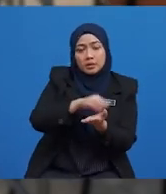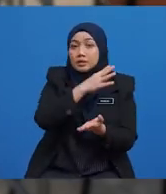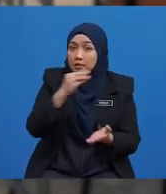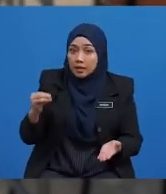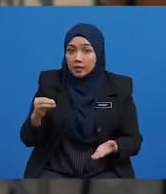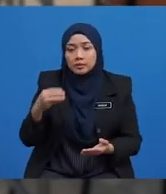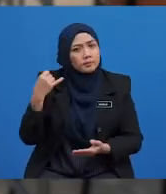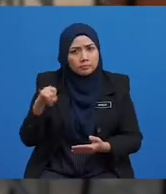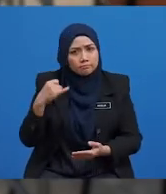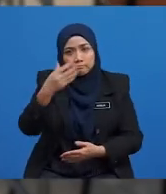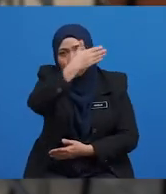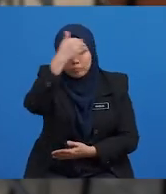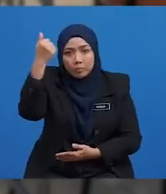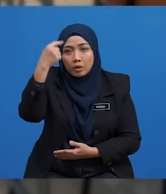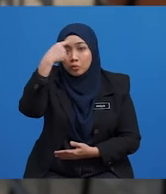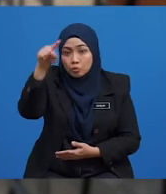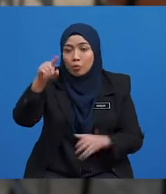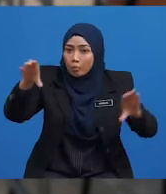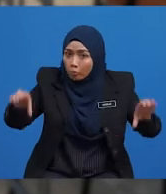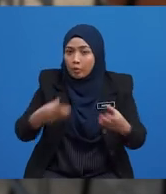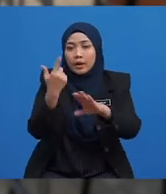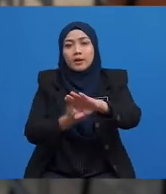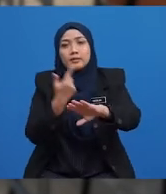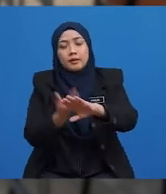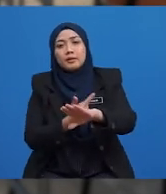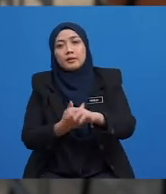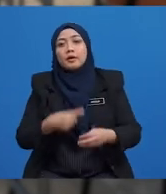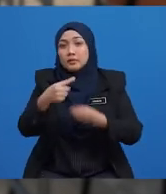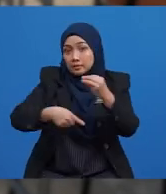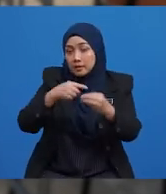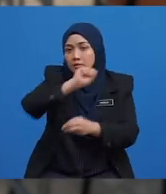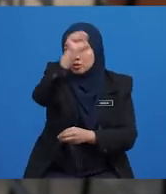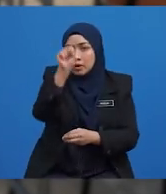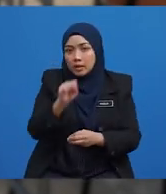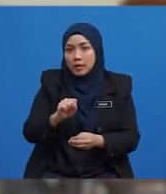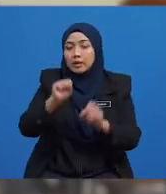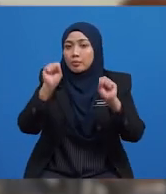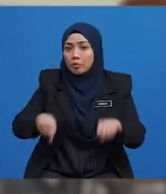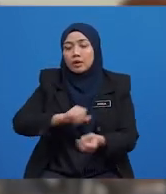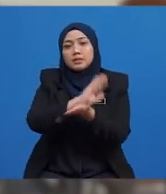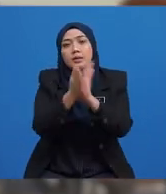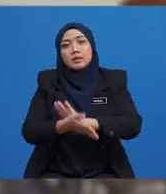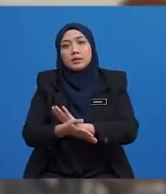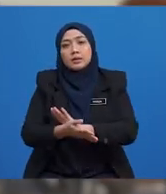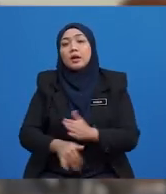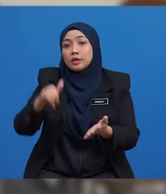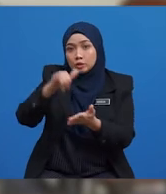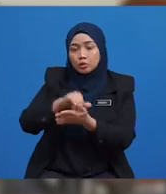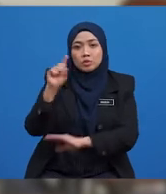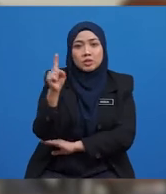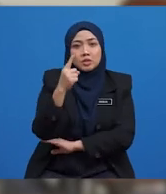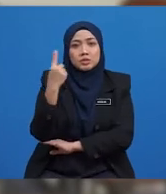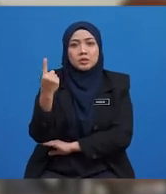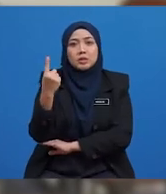membuat latihan yang banyak berkaitan dengan soalan-soalan kebolehjadian. Sampai di sini